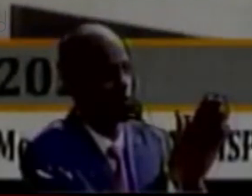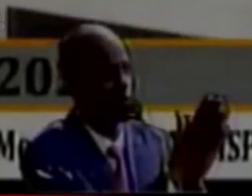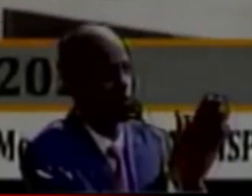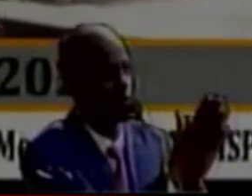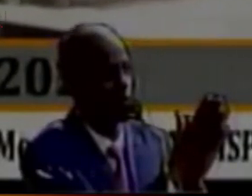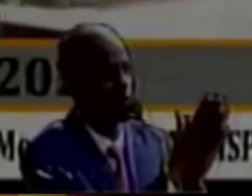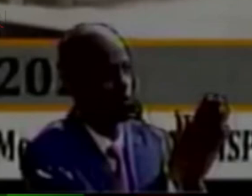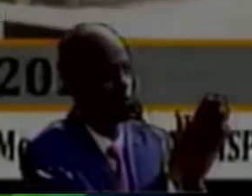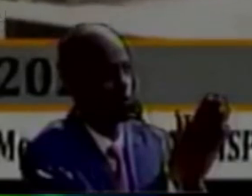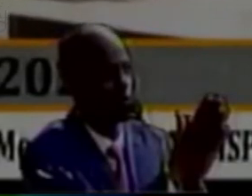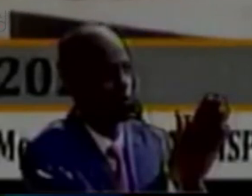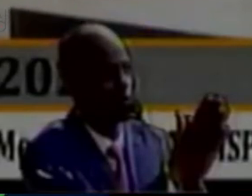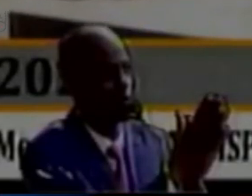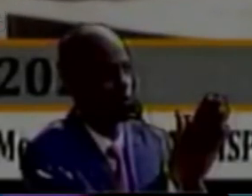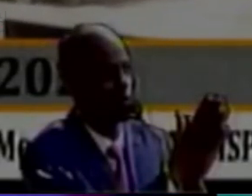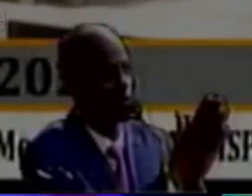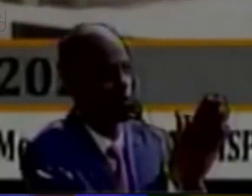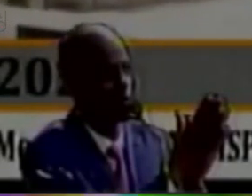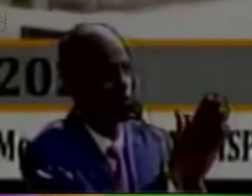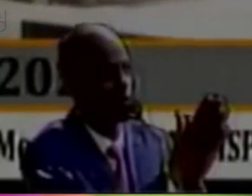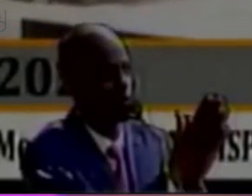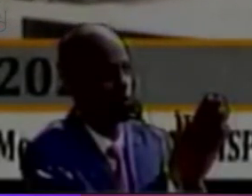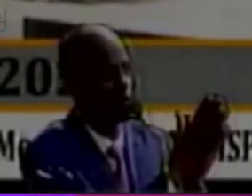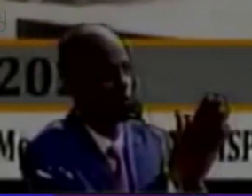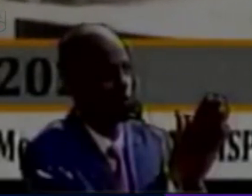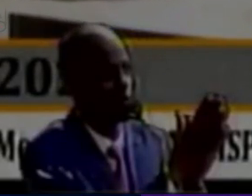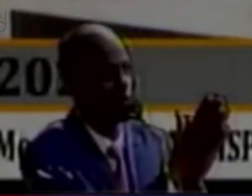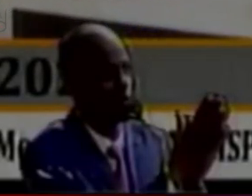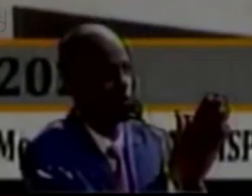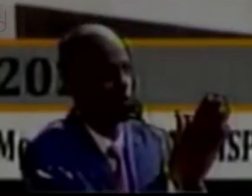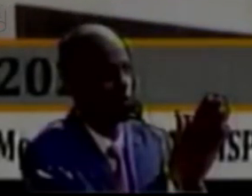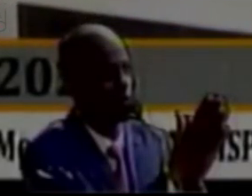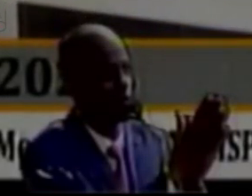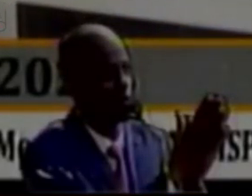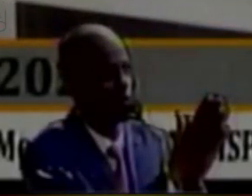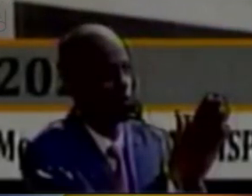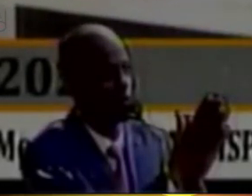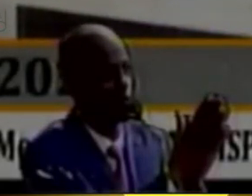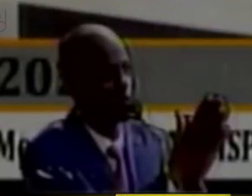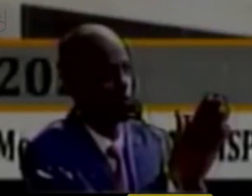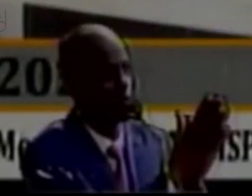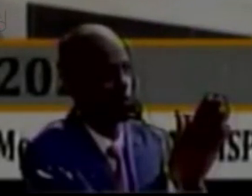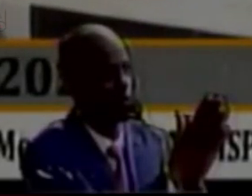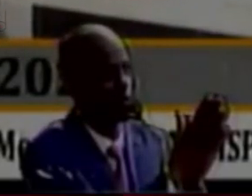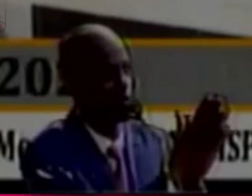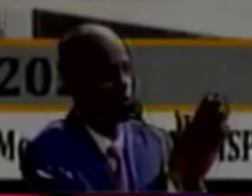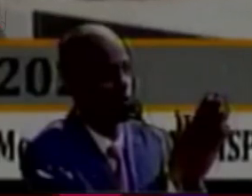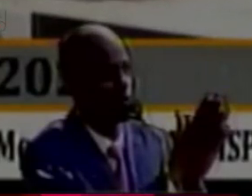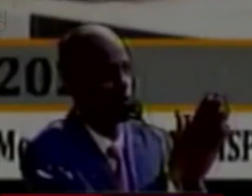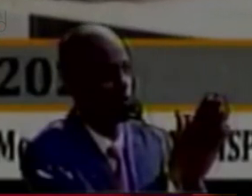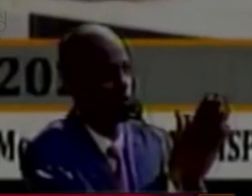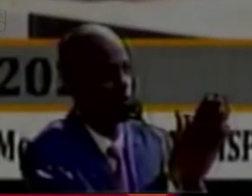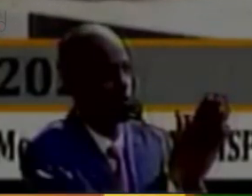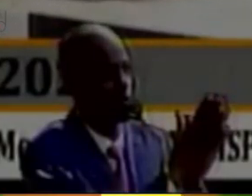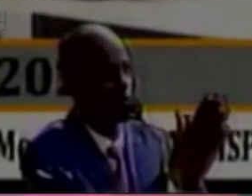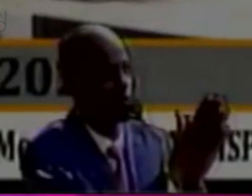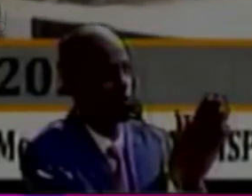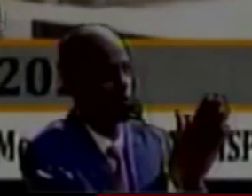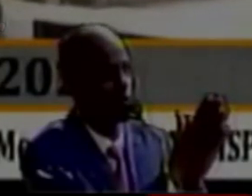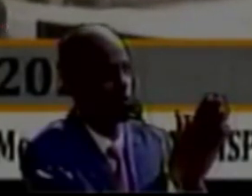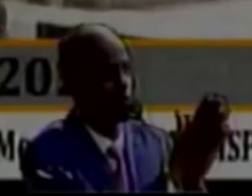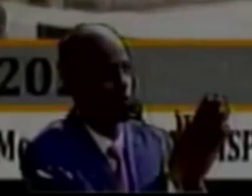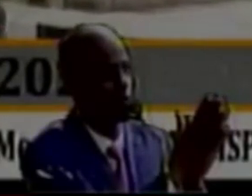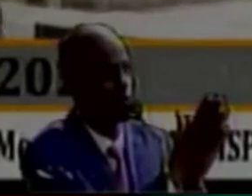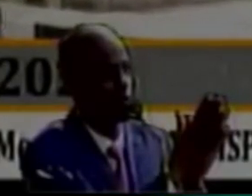dire que les noirs fait une thérapie approche nous tenons compte de l'aspect physique maintenant, parce qu'il y a des